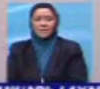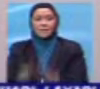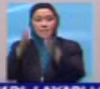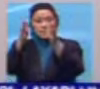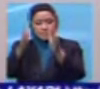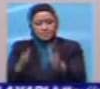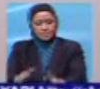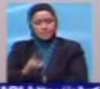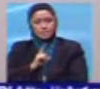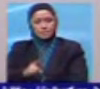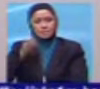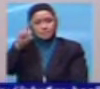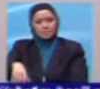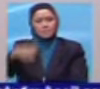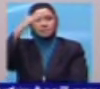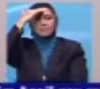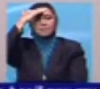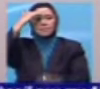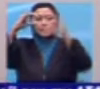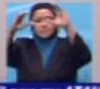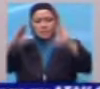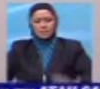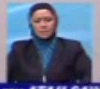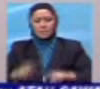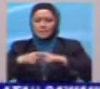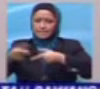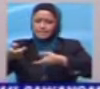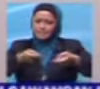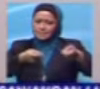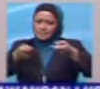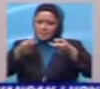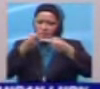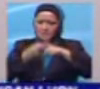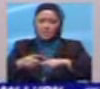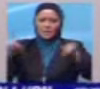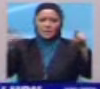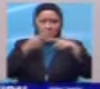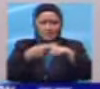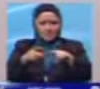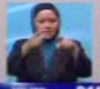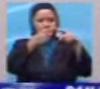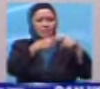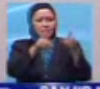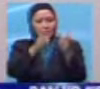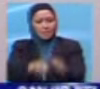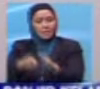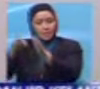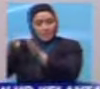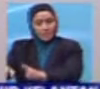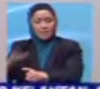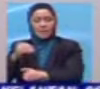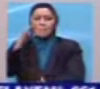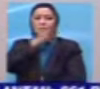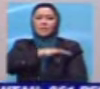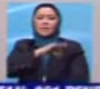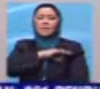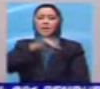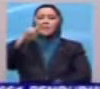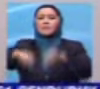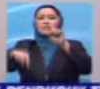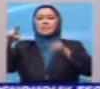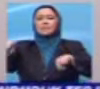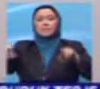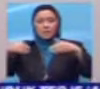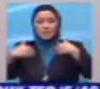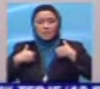Umat Islam perlu tahu cara untuk mengendalikan perbezaan sesama sendiri dan memanfaatkan kepelbagaian yang ada. Raja Muda Perlis